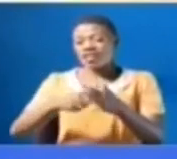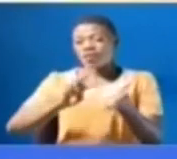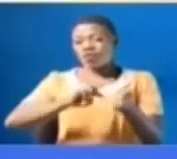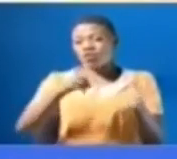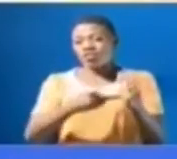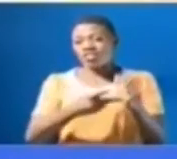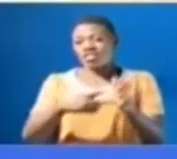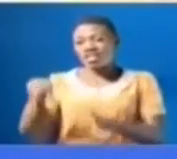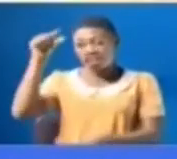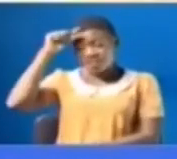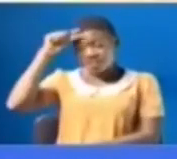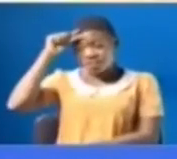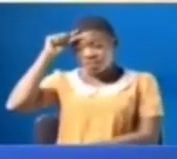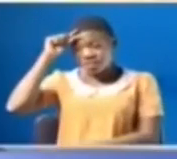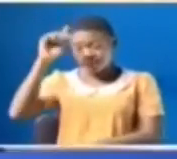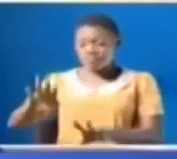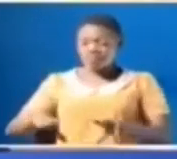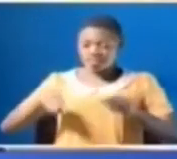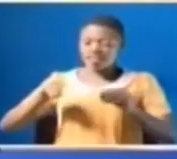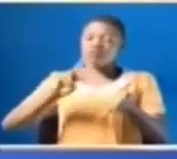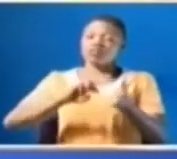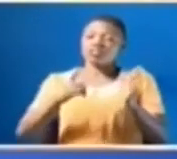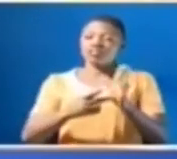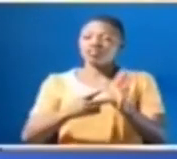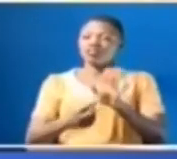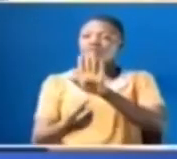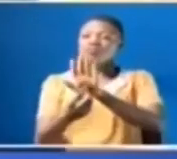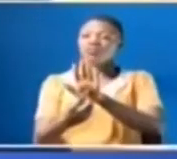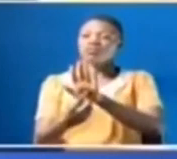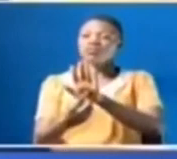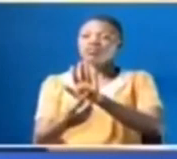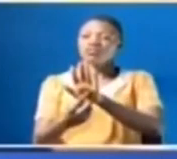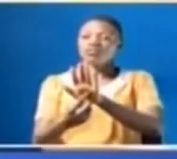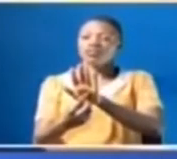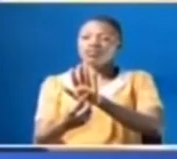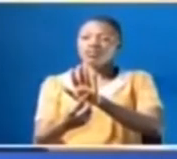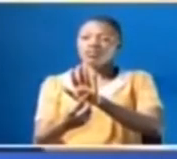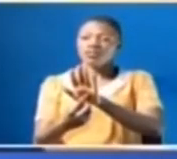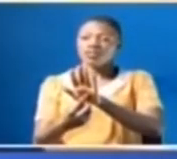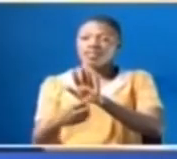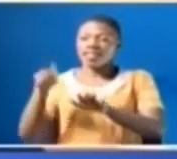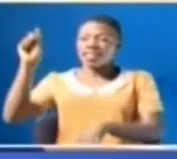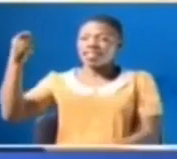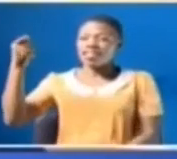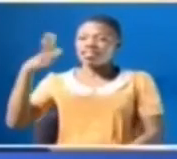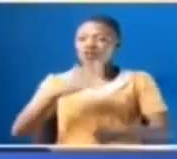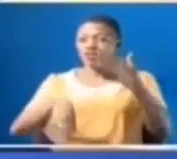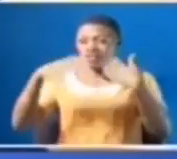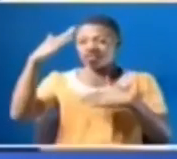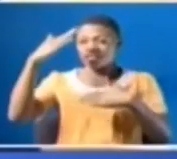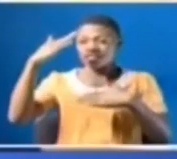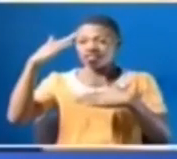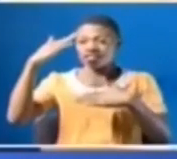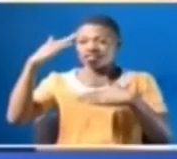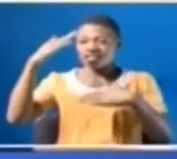huwa inaingilia kati na kuzichukua. Kwa mfano, chuo kikuu cha Kenyatta kimeamua kujijengea